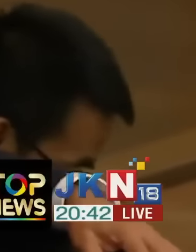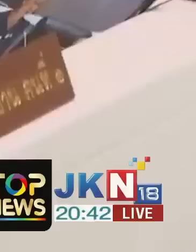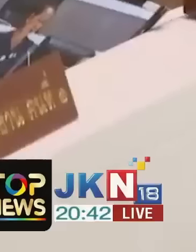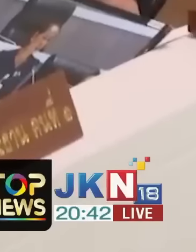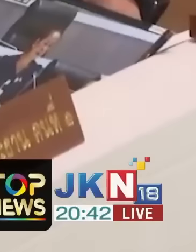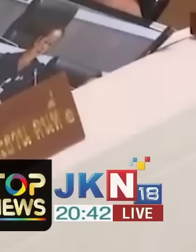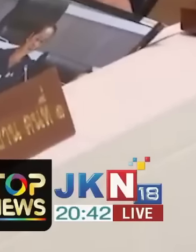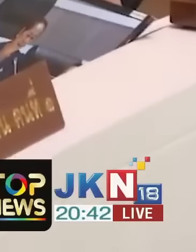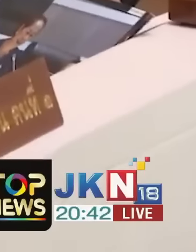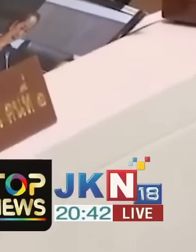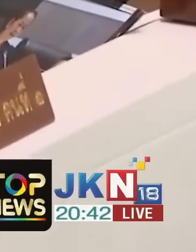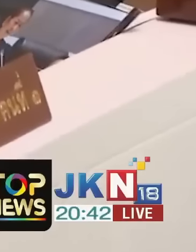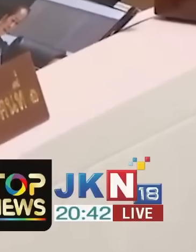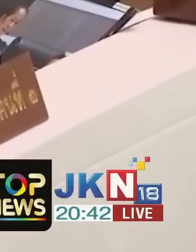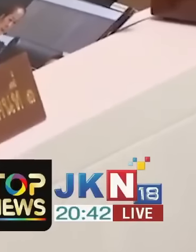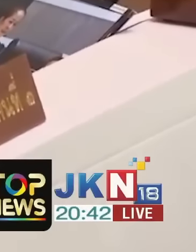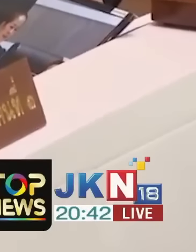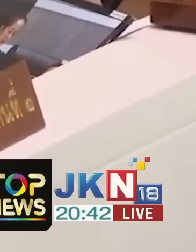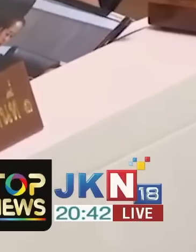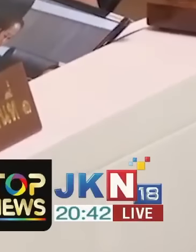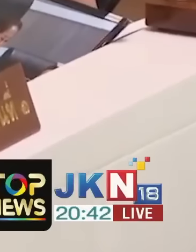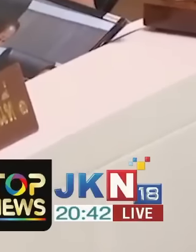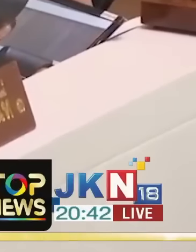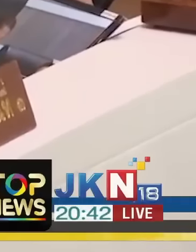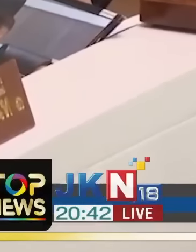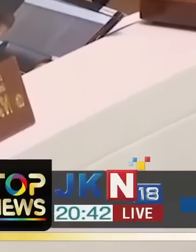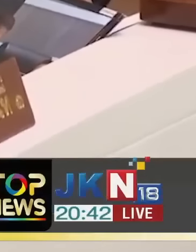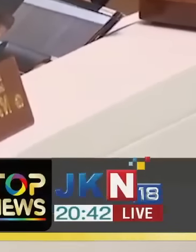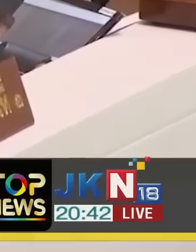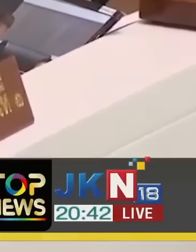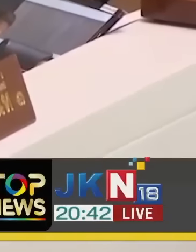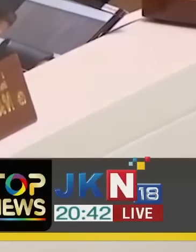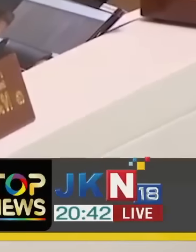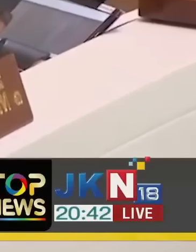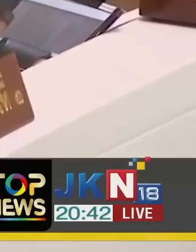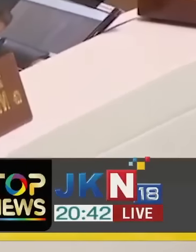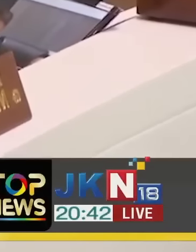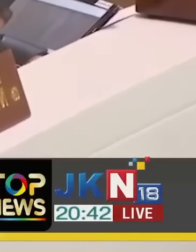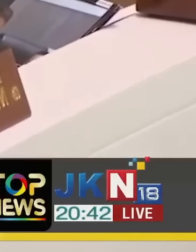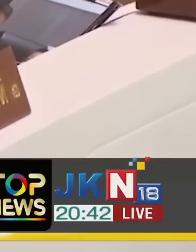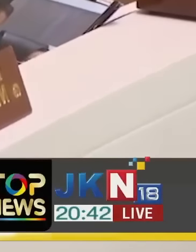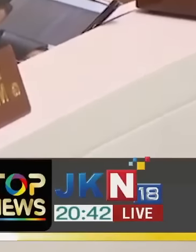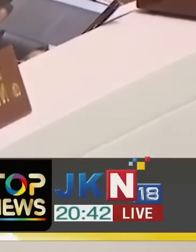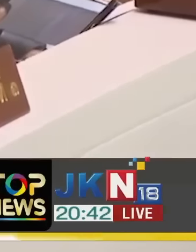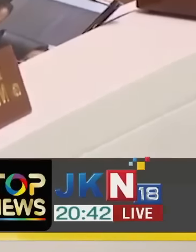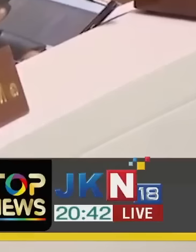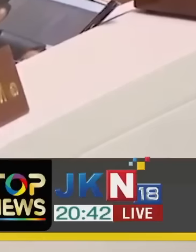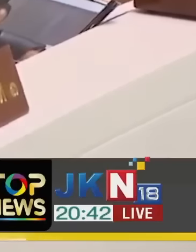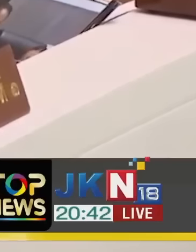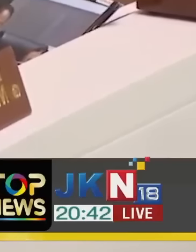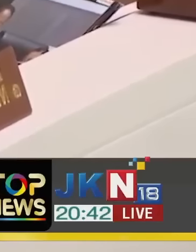นะถ้าบ้านหนึ่งได้เงินสดมาก็สามารถเอาเงินมาซื้อวัวควายซึ่งเป็นธนาคาร